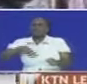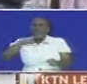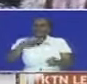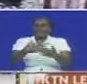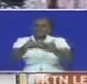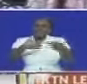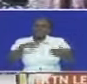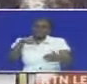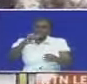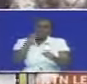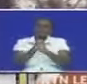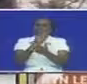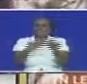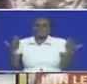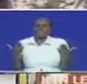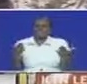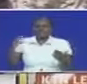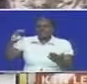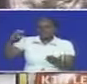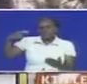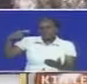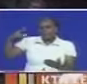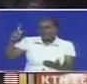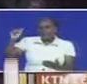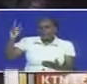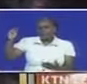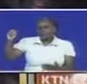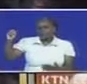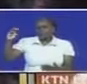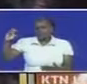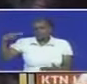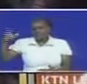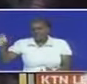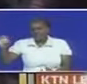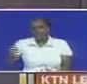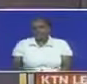hatua kuchukuliwa? Kamchemenza, KTN, katika kaunti ya Baringo.